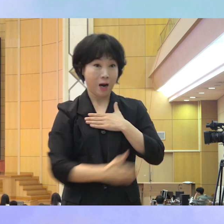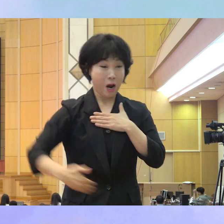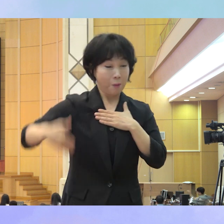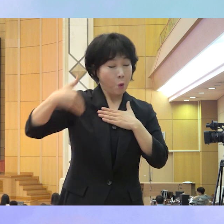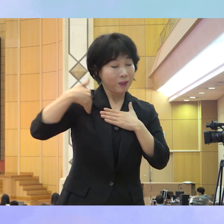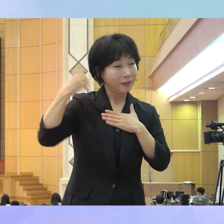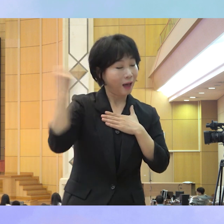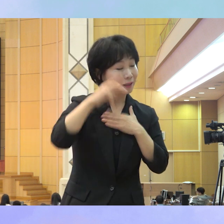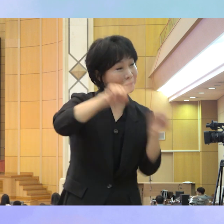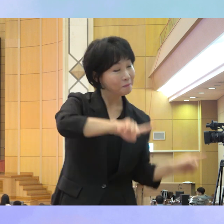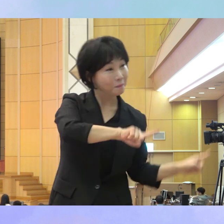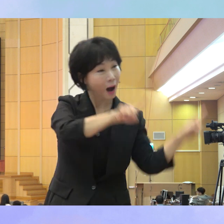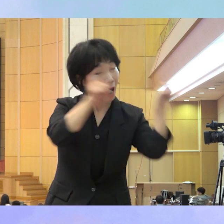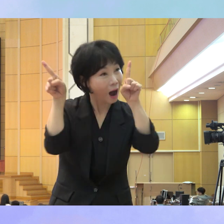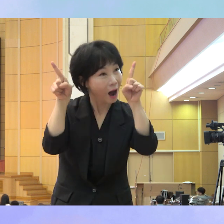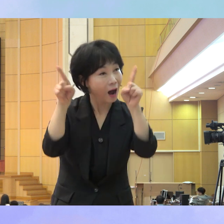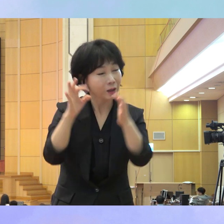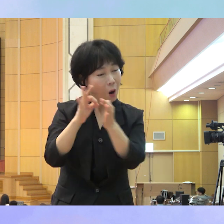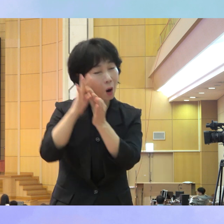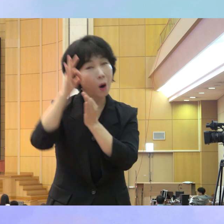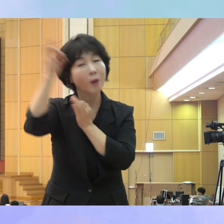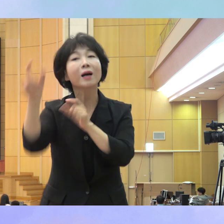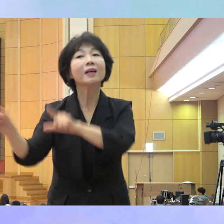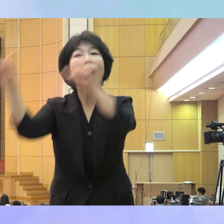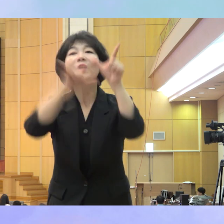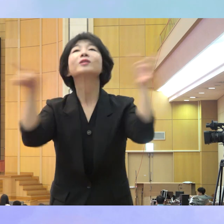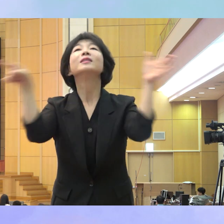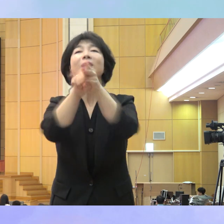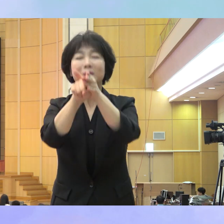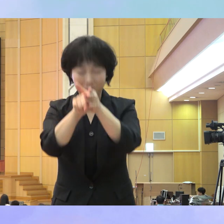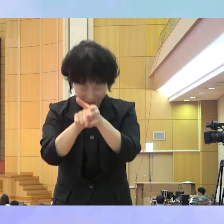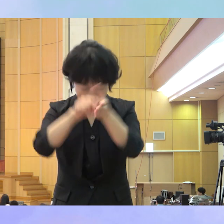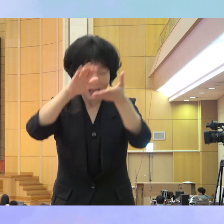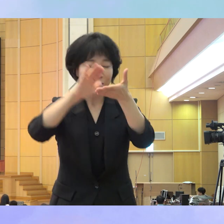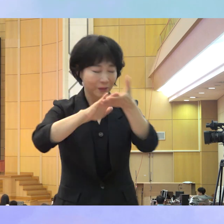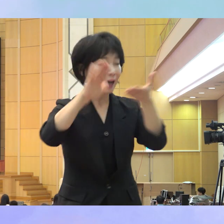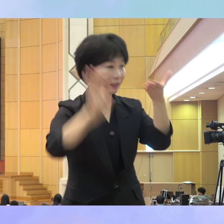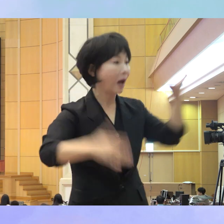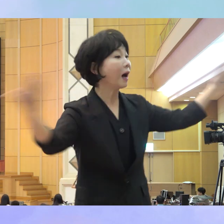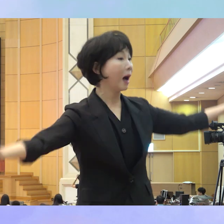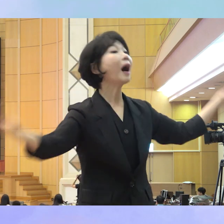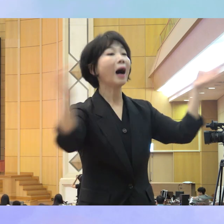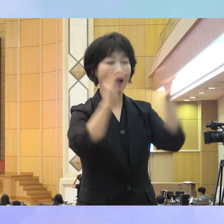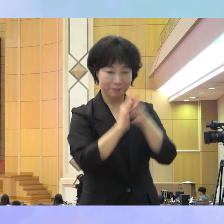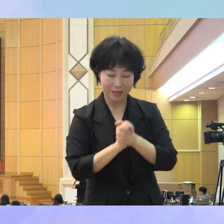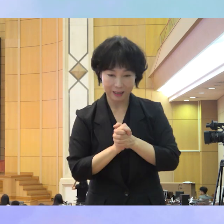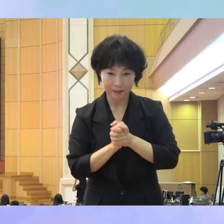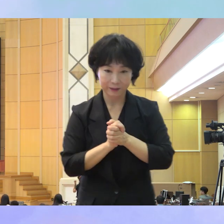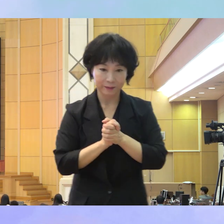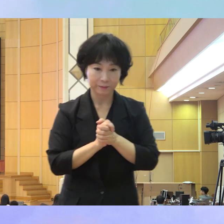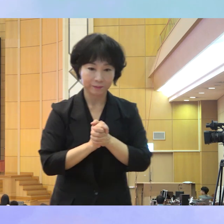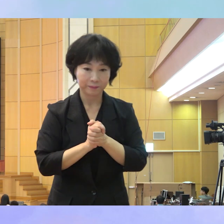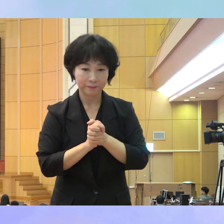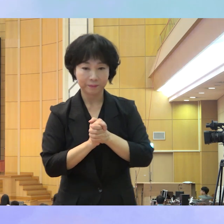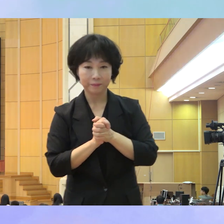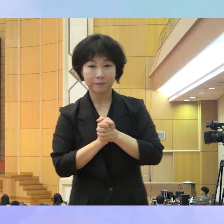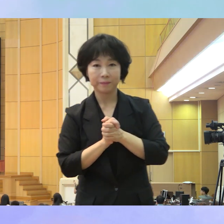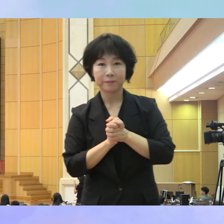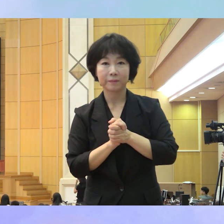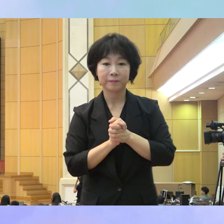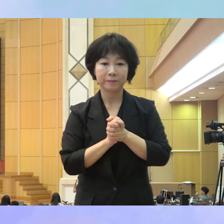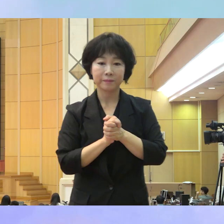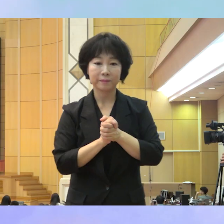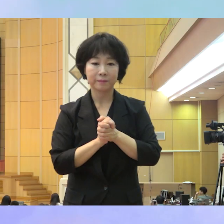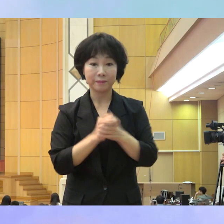것과 몸이 다시 사는 것과 영원히 사는 것을 믿사옵나이다. 아멘.